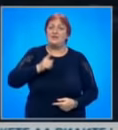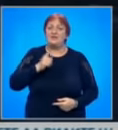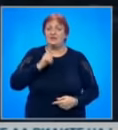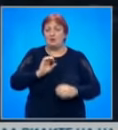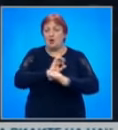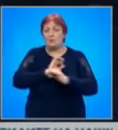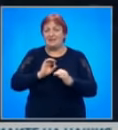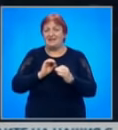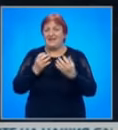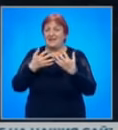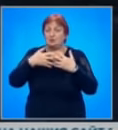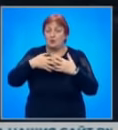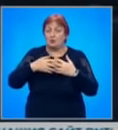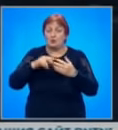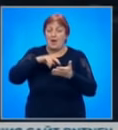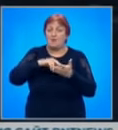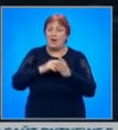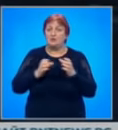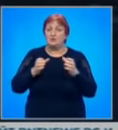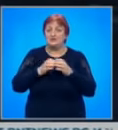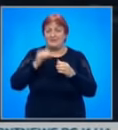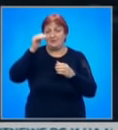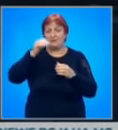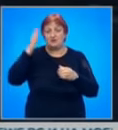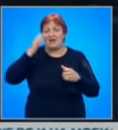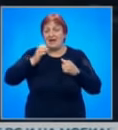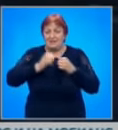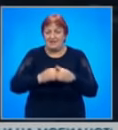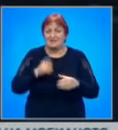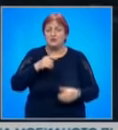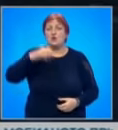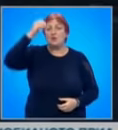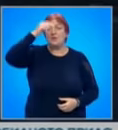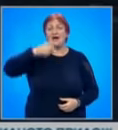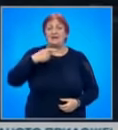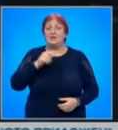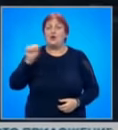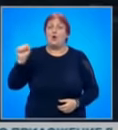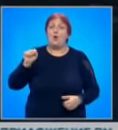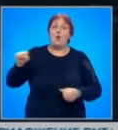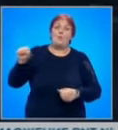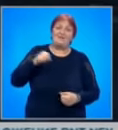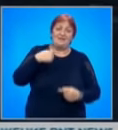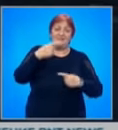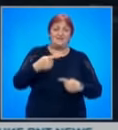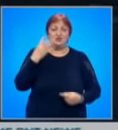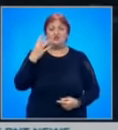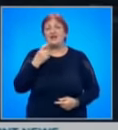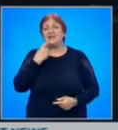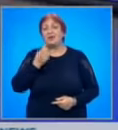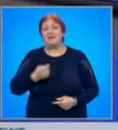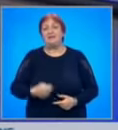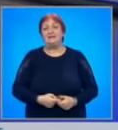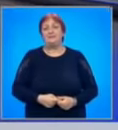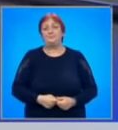бъде определена структурата и проектосъстава на бъдещия кабинет, с който България да бъде управлявана през следващите 4 години.